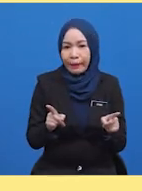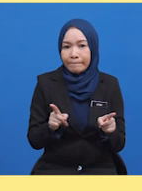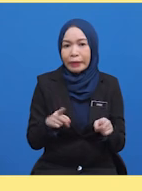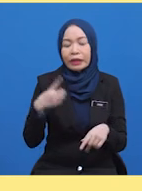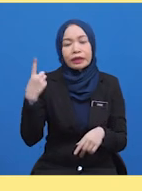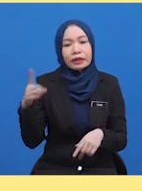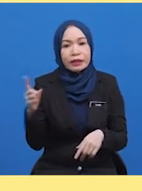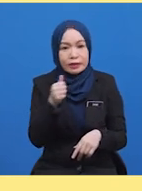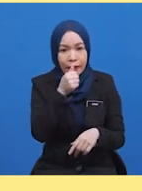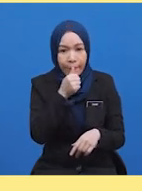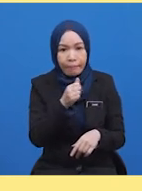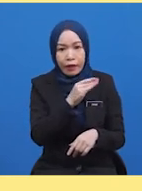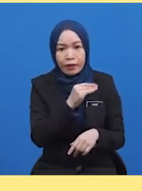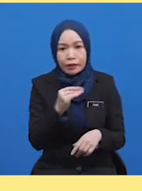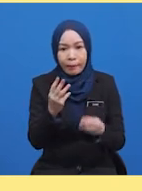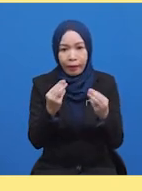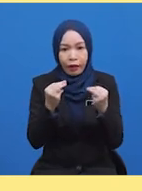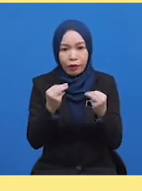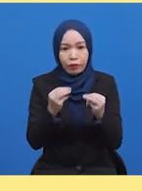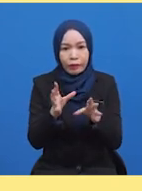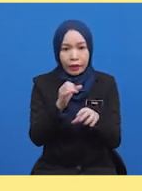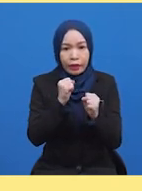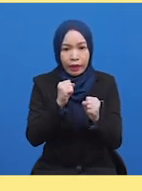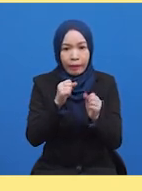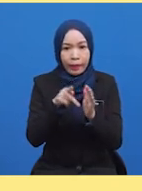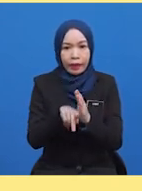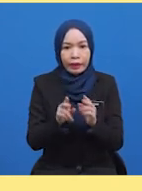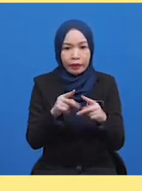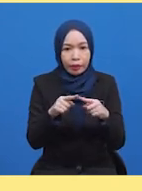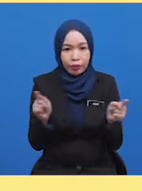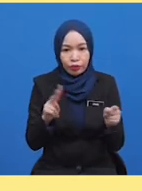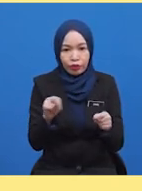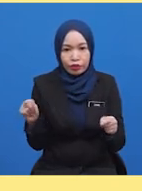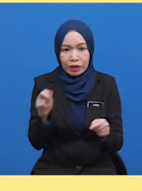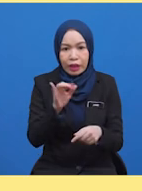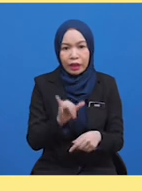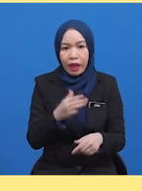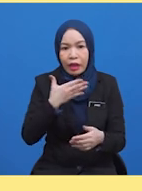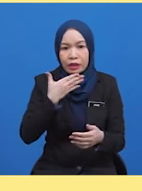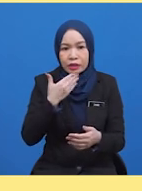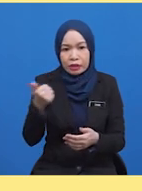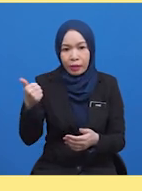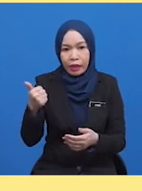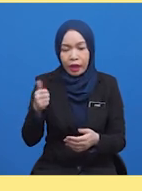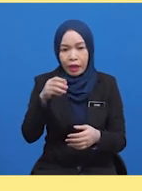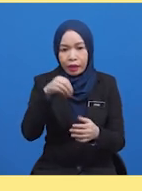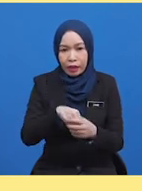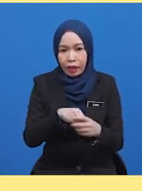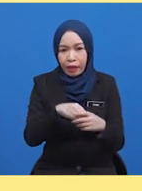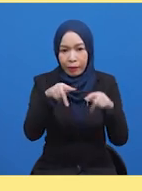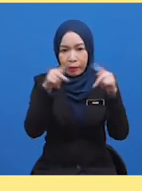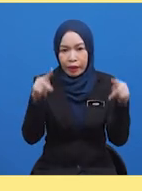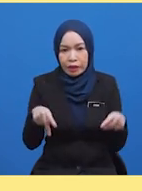peperiksaan darjah 6 di sekolah sigmo atau basil telah mencampakkan